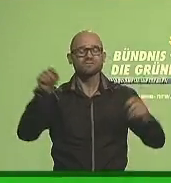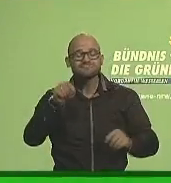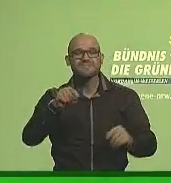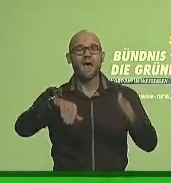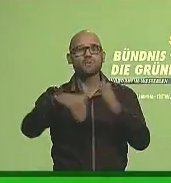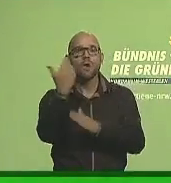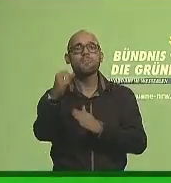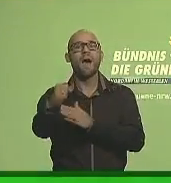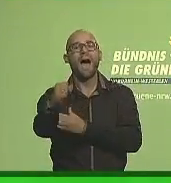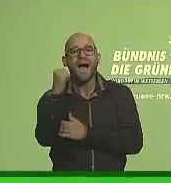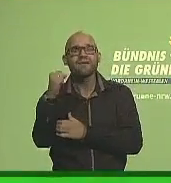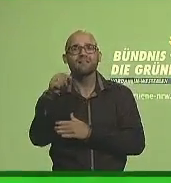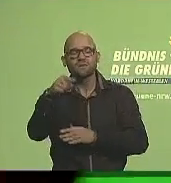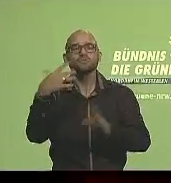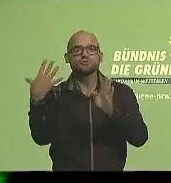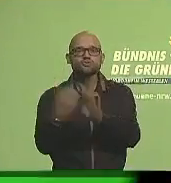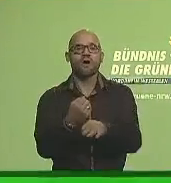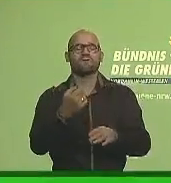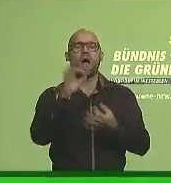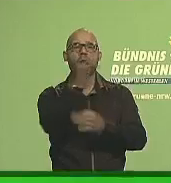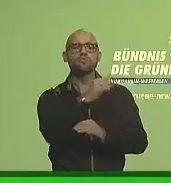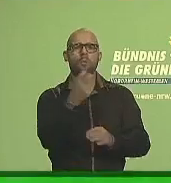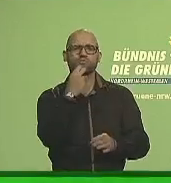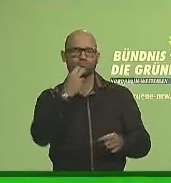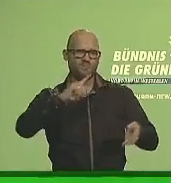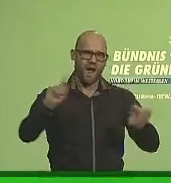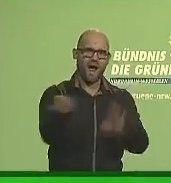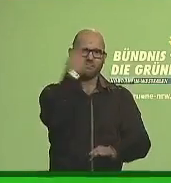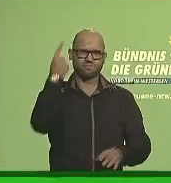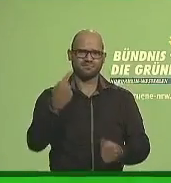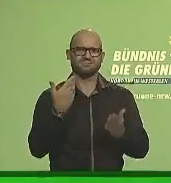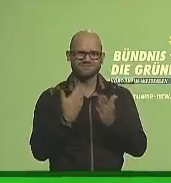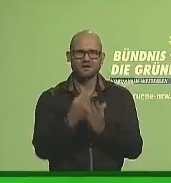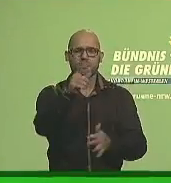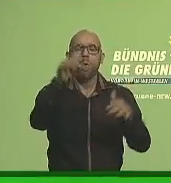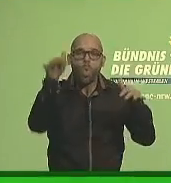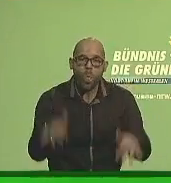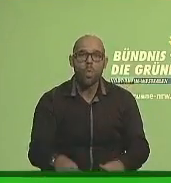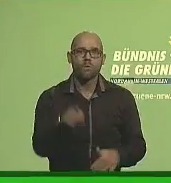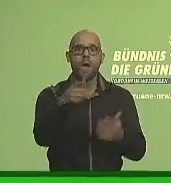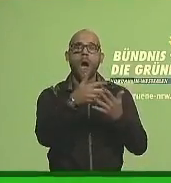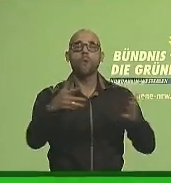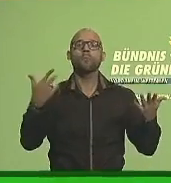diesen Atomstrom kompensiert hat. Deshalb fällt auf dieses Argument nicht rein.